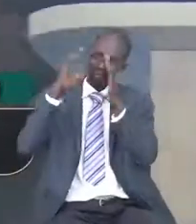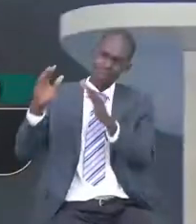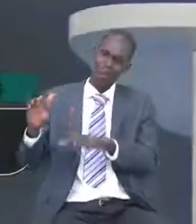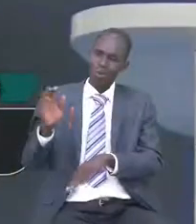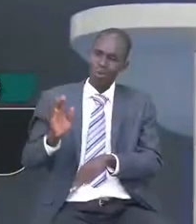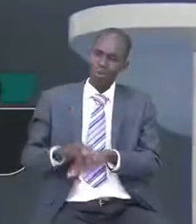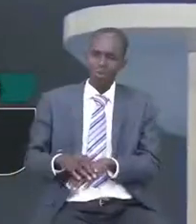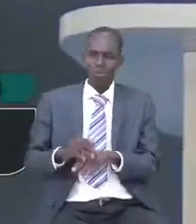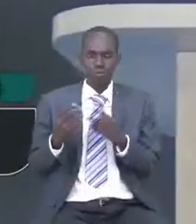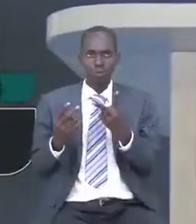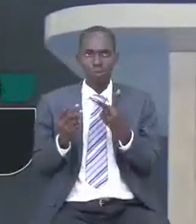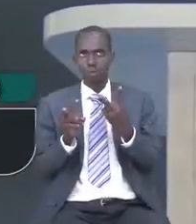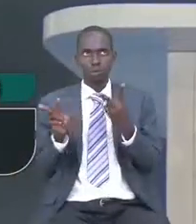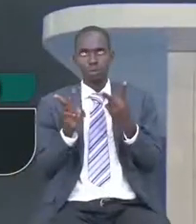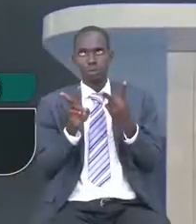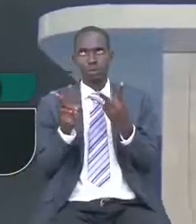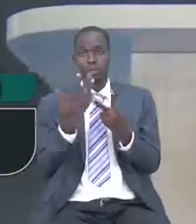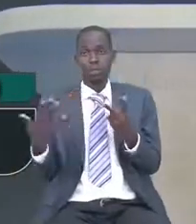la fois.